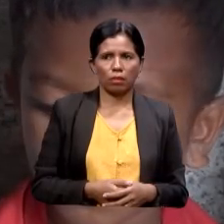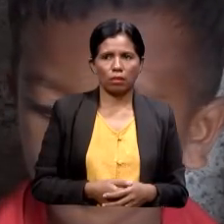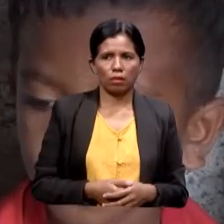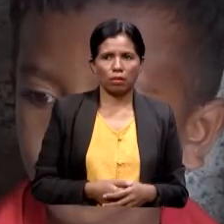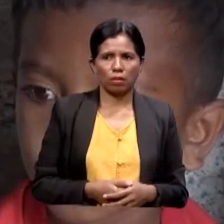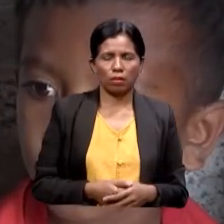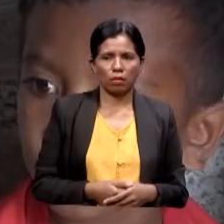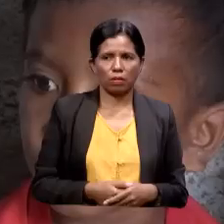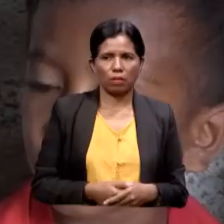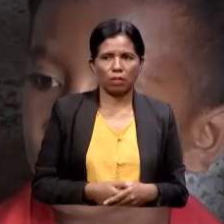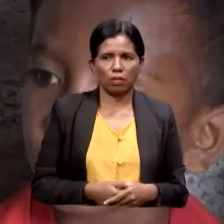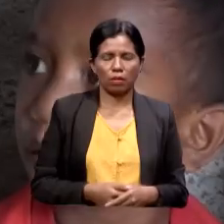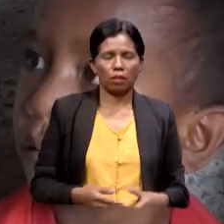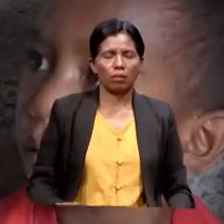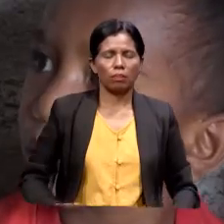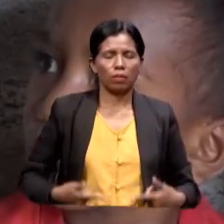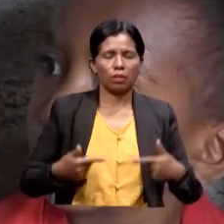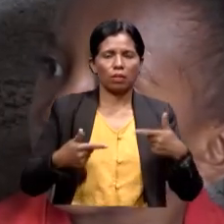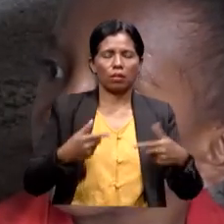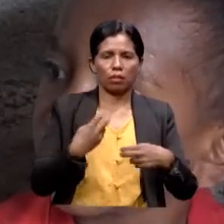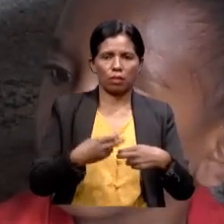Vida ya ya te